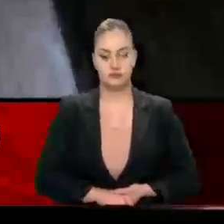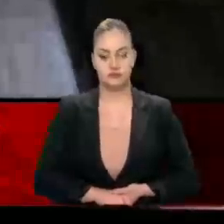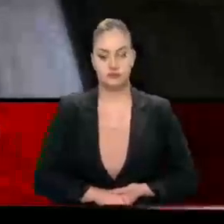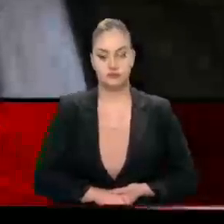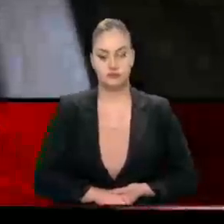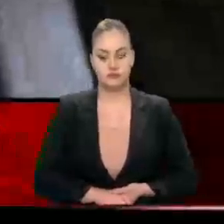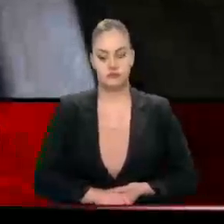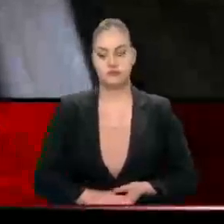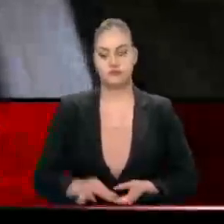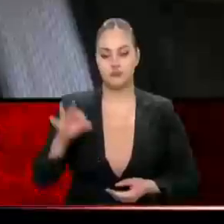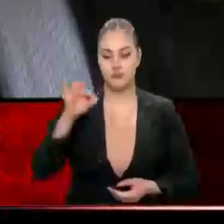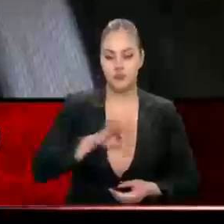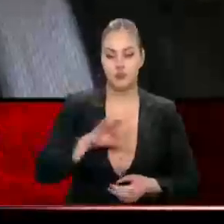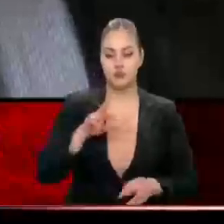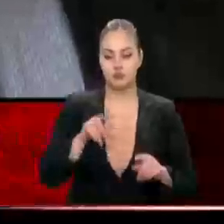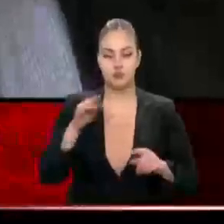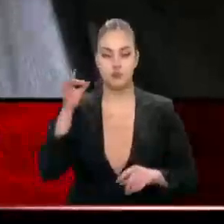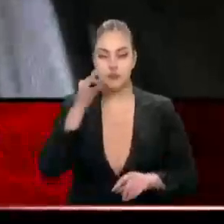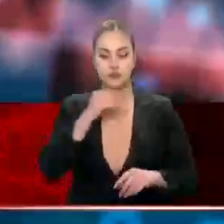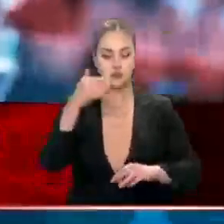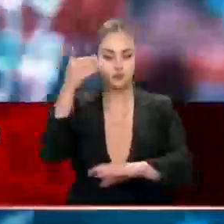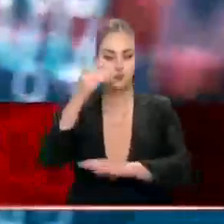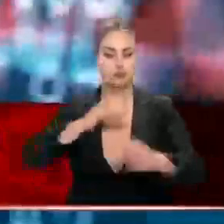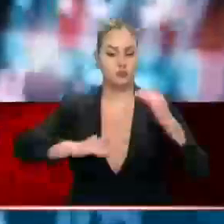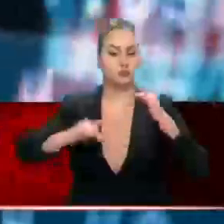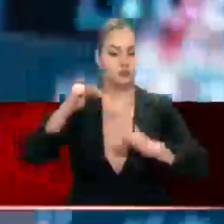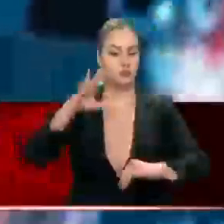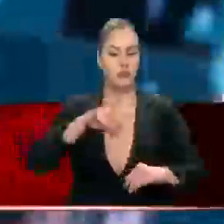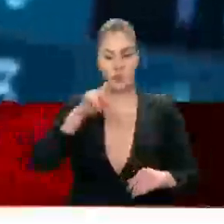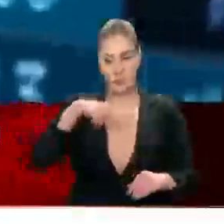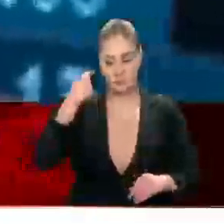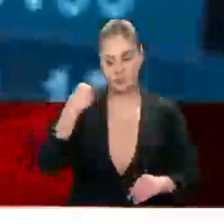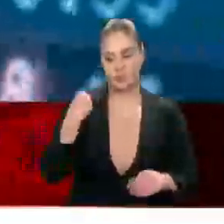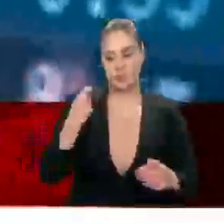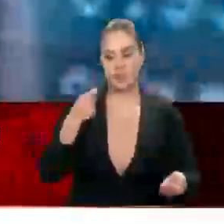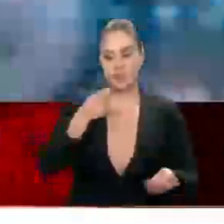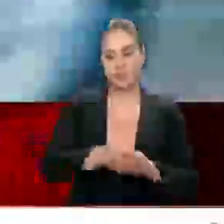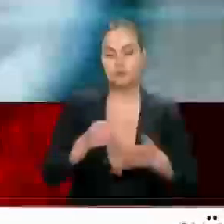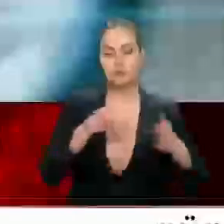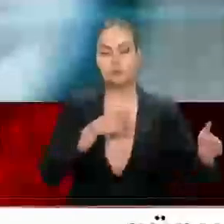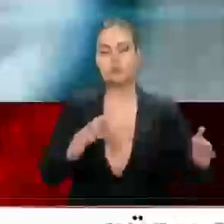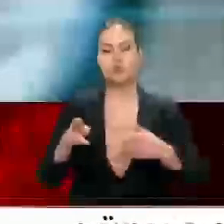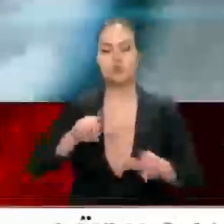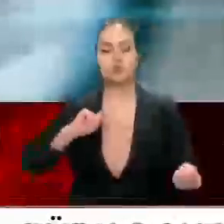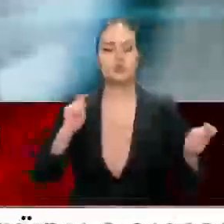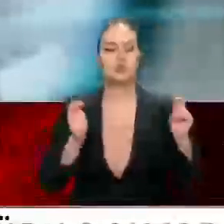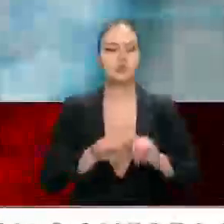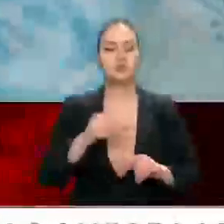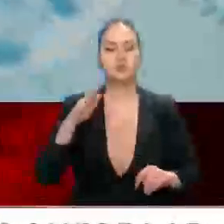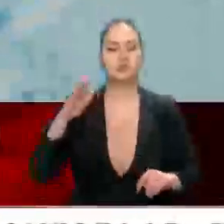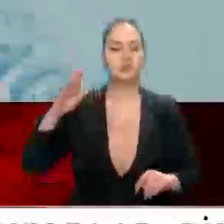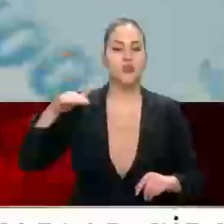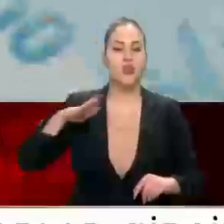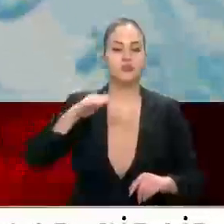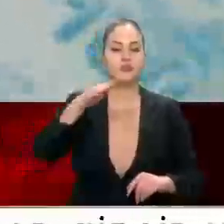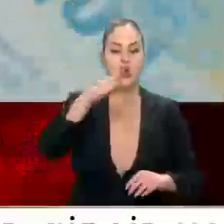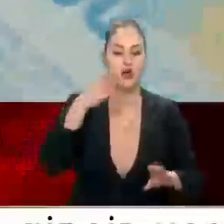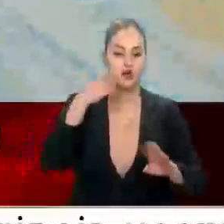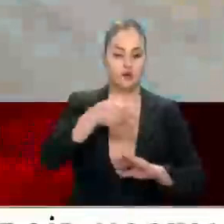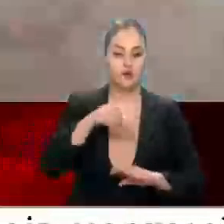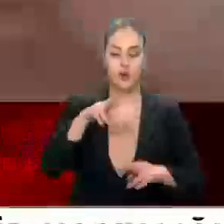Kar marjı ve benzeri yüksek olan şirketler var. O yüzden de birçok yeni yatırımcı rotasını borsaya çevirdi. Sermaye Piyasası Kurulu